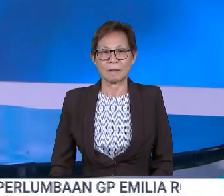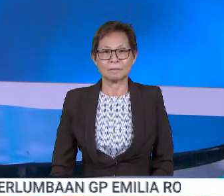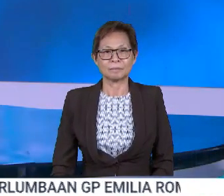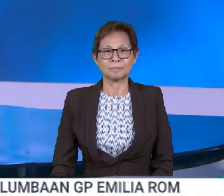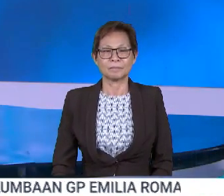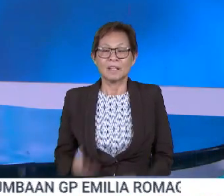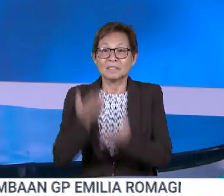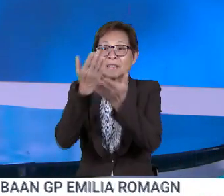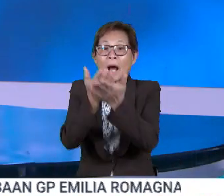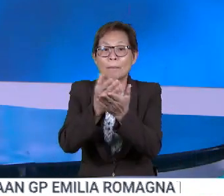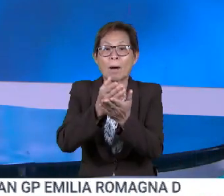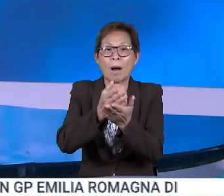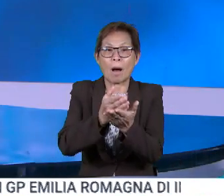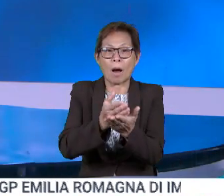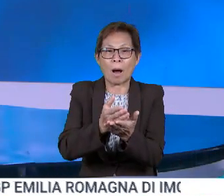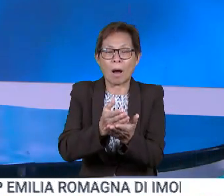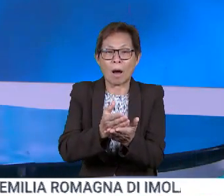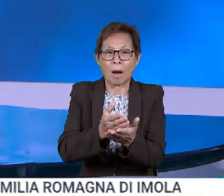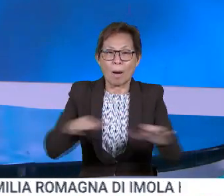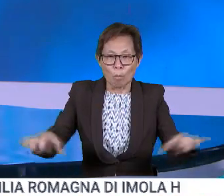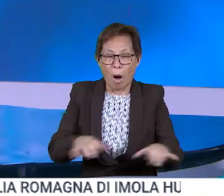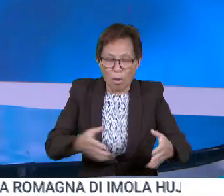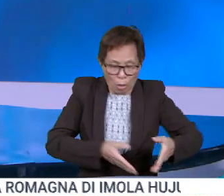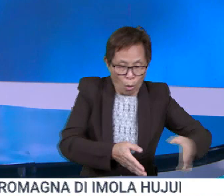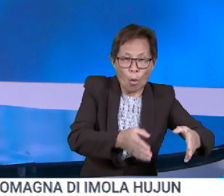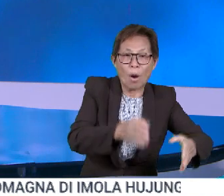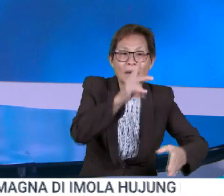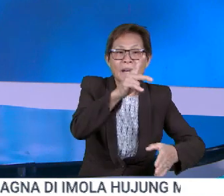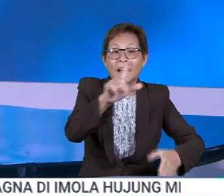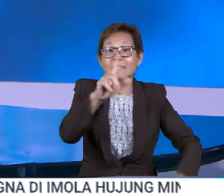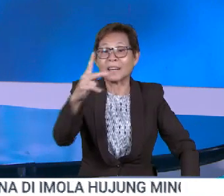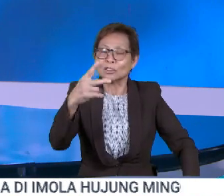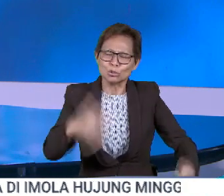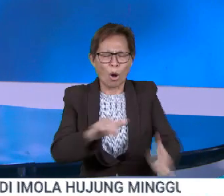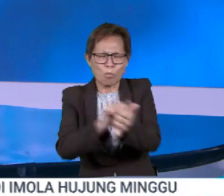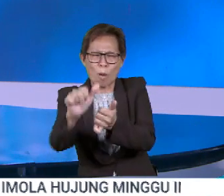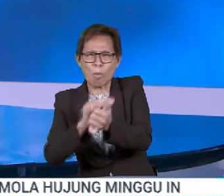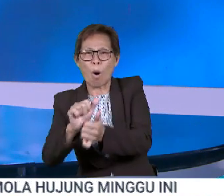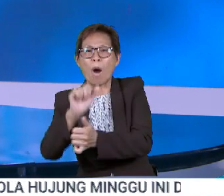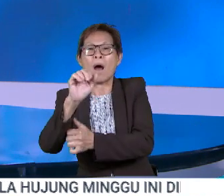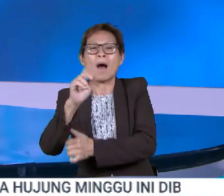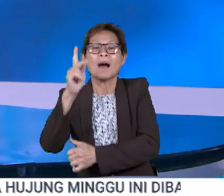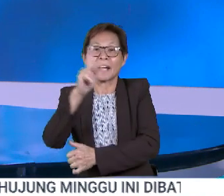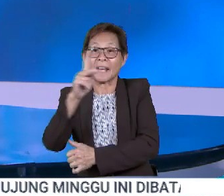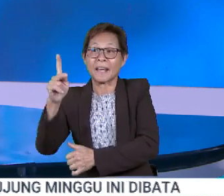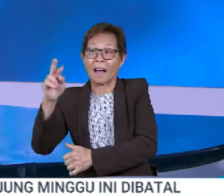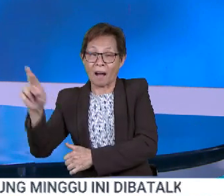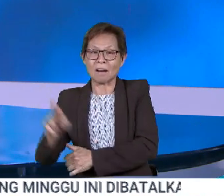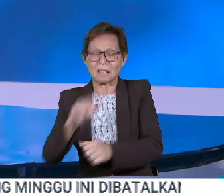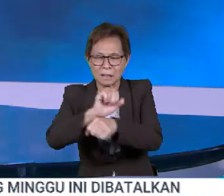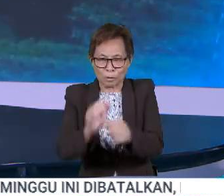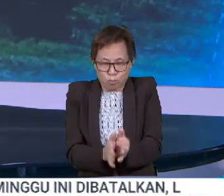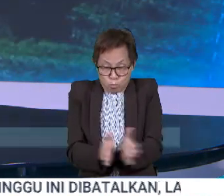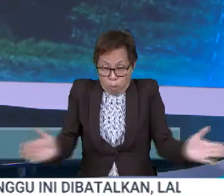Baik, saudara, cadangan pelebaran lorong Lebuh Raya Kuala Lumpur Karak KLK telah diluluskan Kementerian Kerja Raya. Kerja-kerja pelebaran